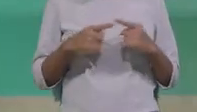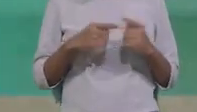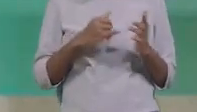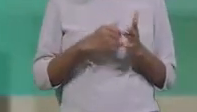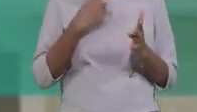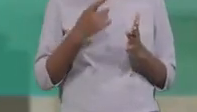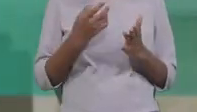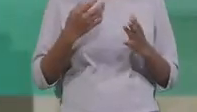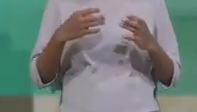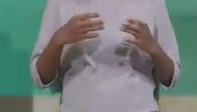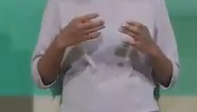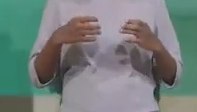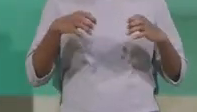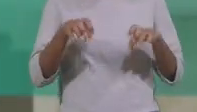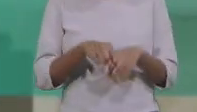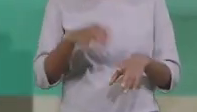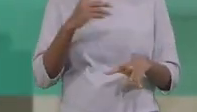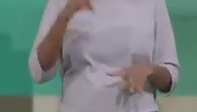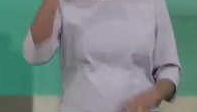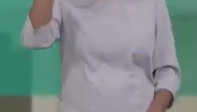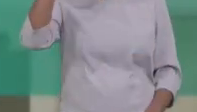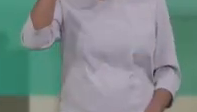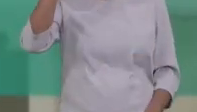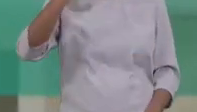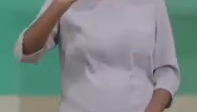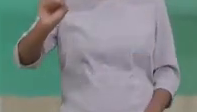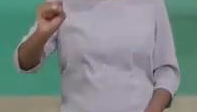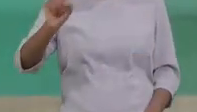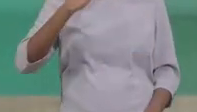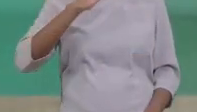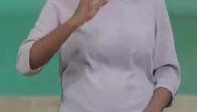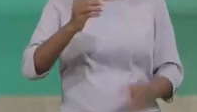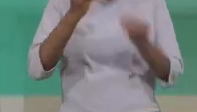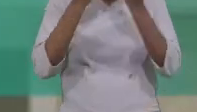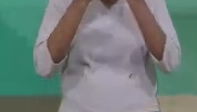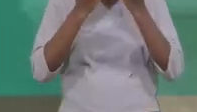Quand il dit même les démons au pluriel nous